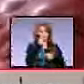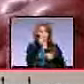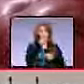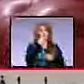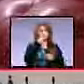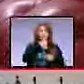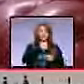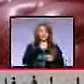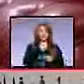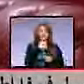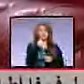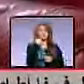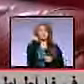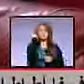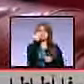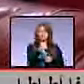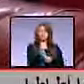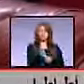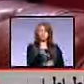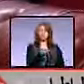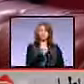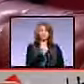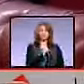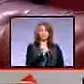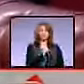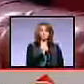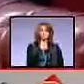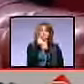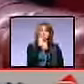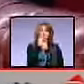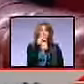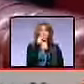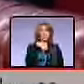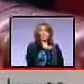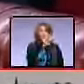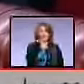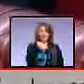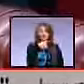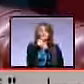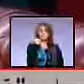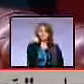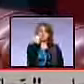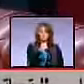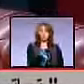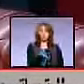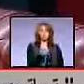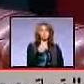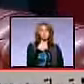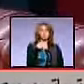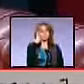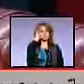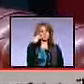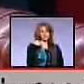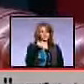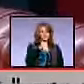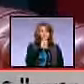اولا مبروك على واحد من الناس، على واحد من الناس طبعا. ومبروك ان انا اول مره اجي